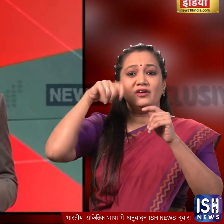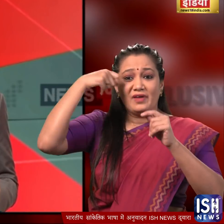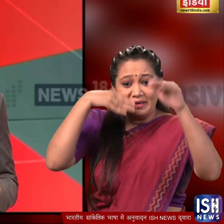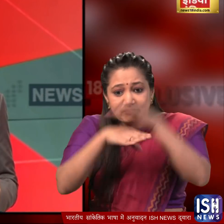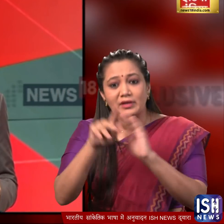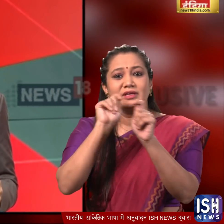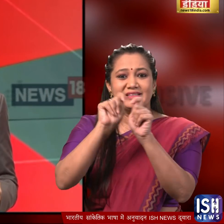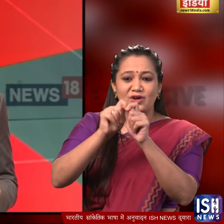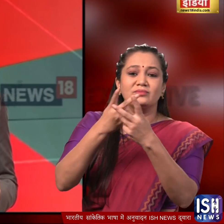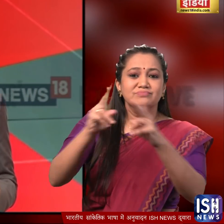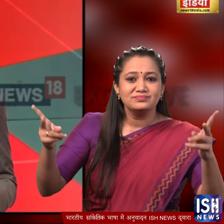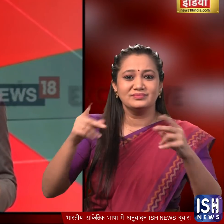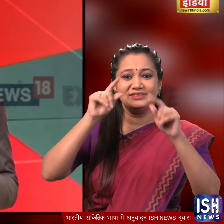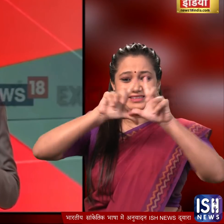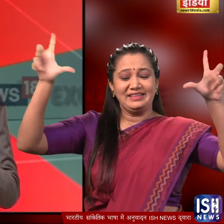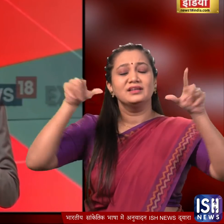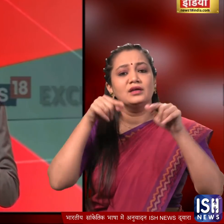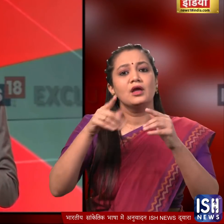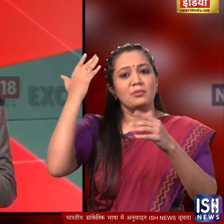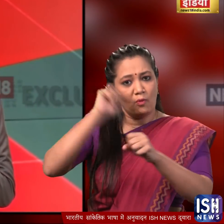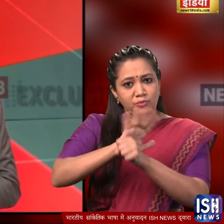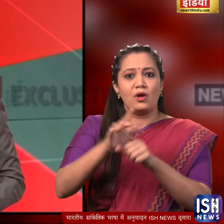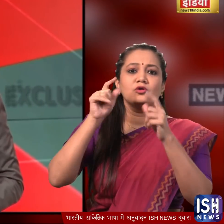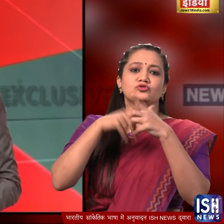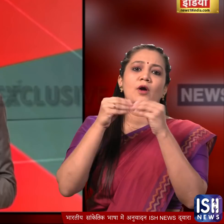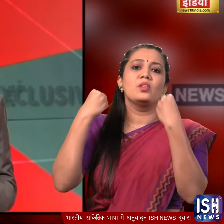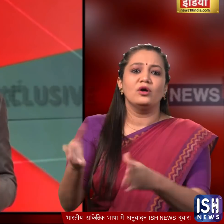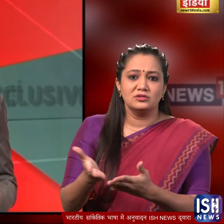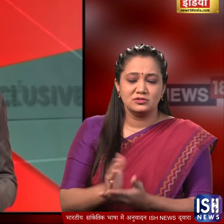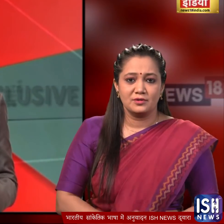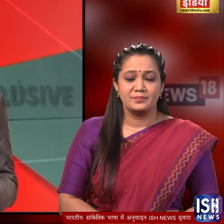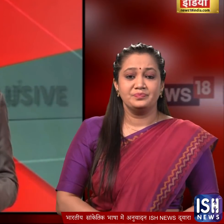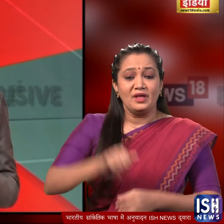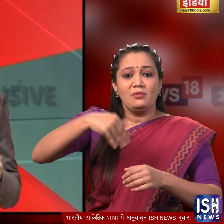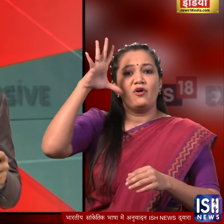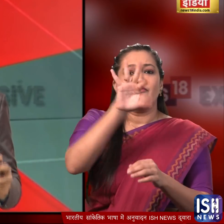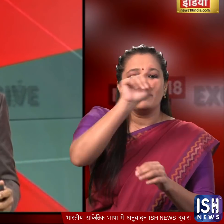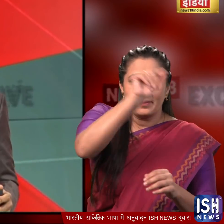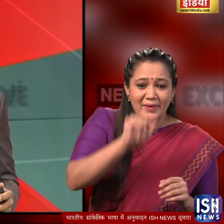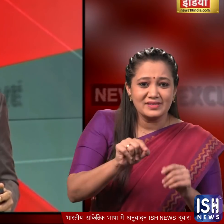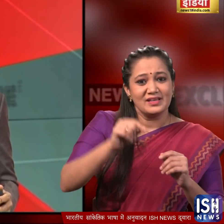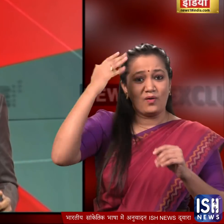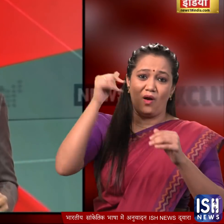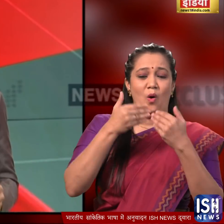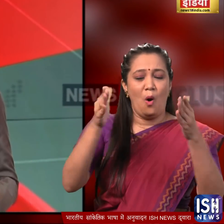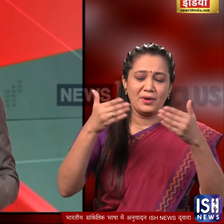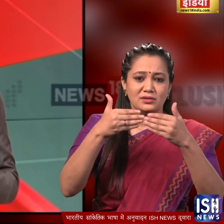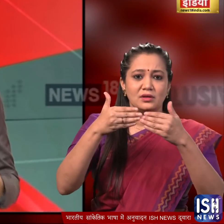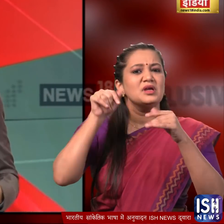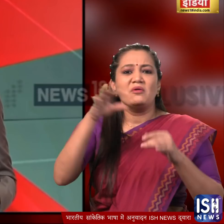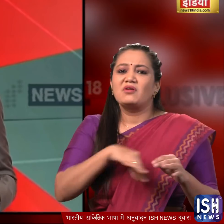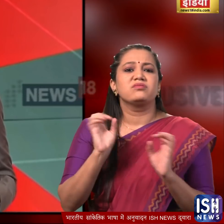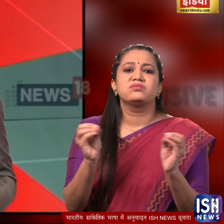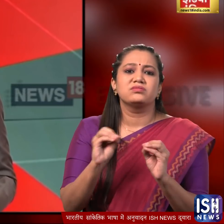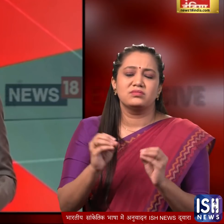में नौकरी करते हैं। कोरोना संकट की वजह से इनका रोजगार भी छिन गया। 50% दर्शकों के साथ सिनेमा हॉल खोलने के फैसले से भी इनका